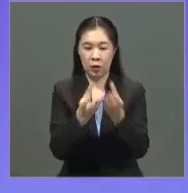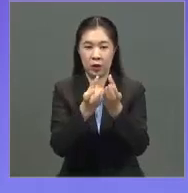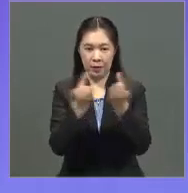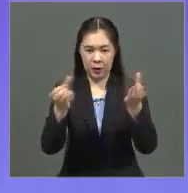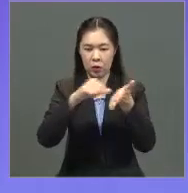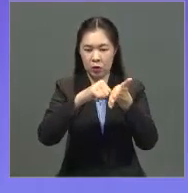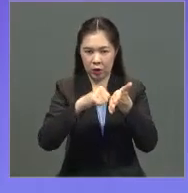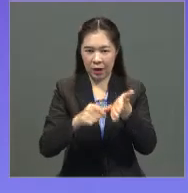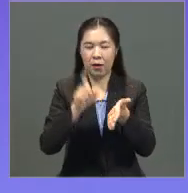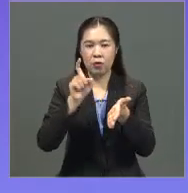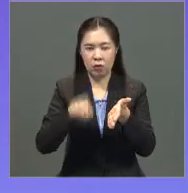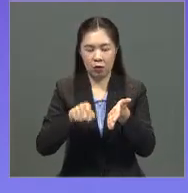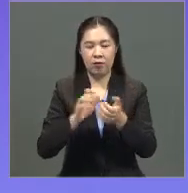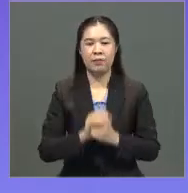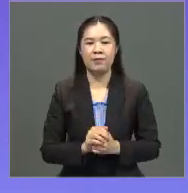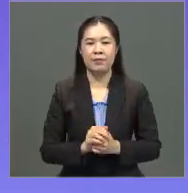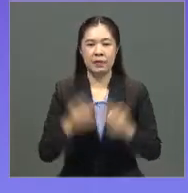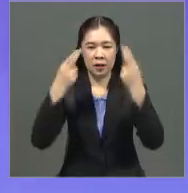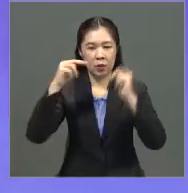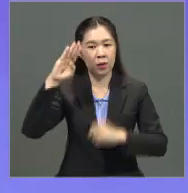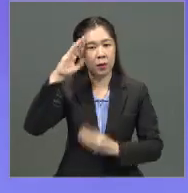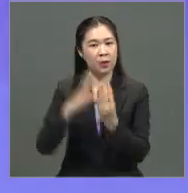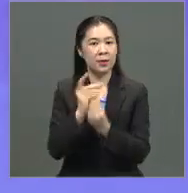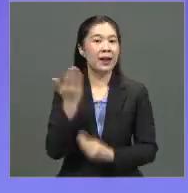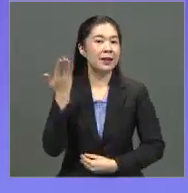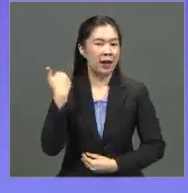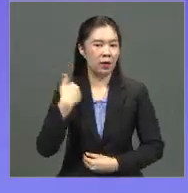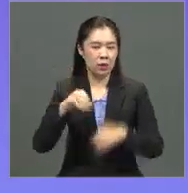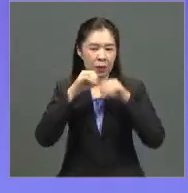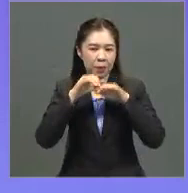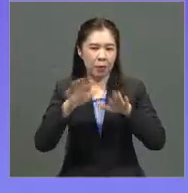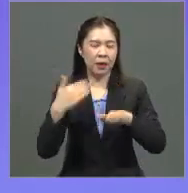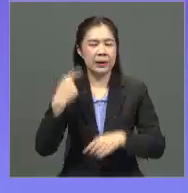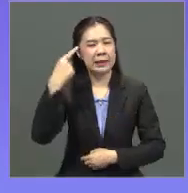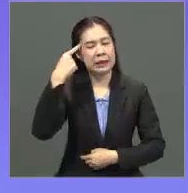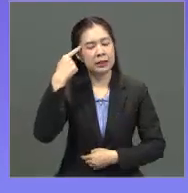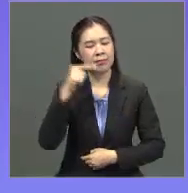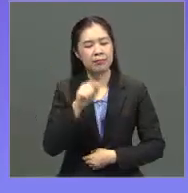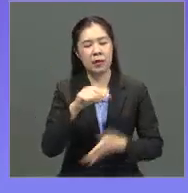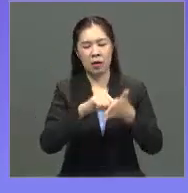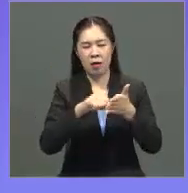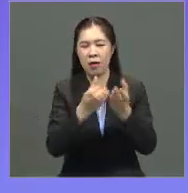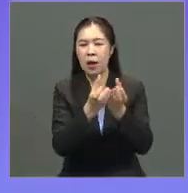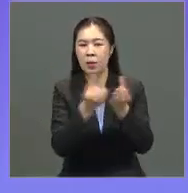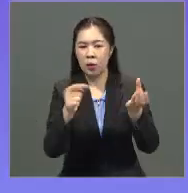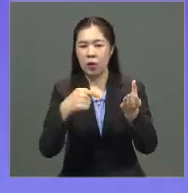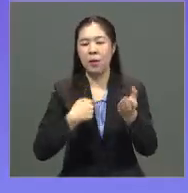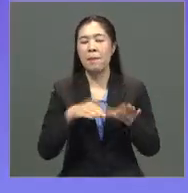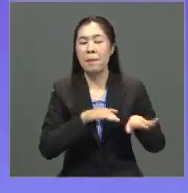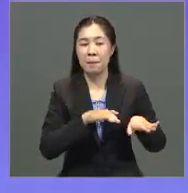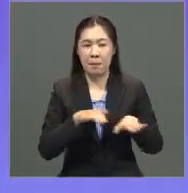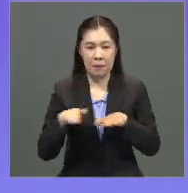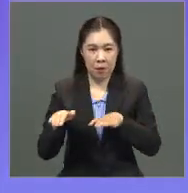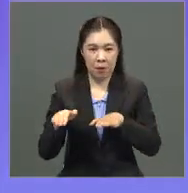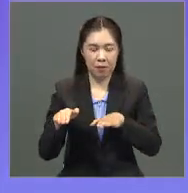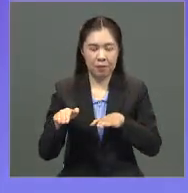ถ้าท่านนายกตรีก็ได้แถลงนั้นจากการประชุมครม.ในช่วงสัปดาห์ที่ผ่านมาก็บอกว่าจริงๆก็ไม่เห็นแย้งกับการที่จะแก้ธรรมนูญแล้วเราก็พร้อมที่จะ